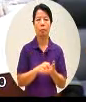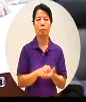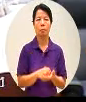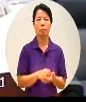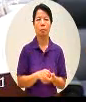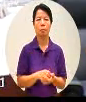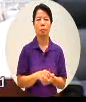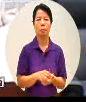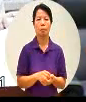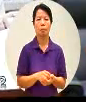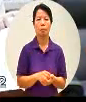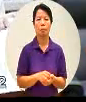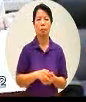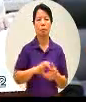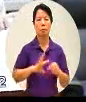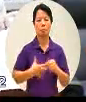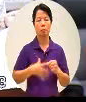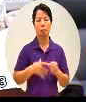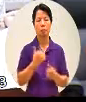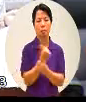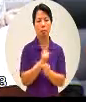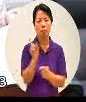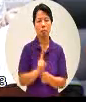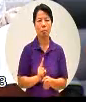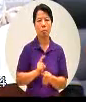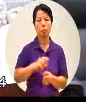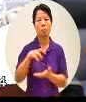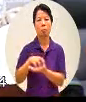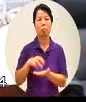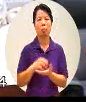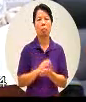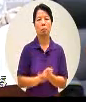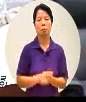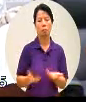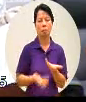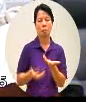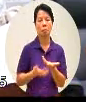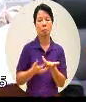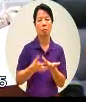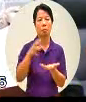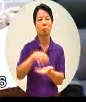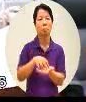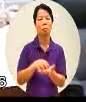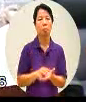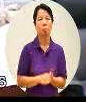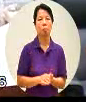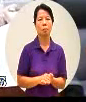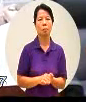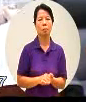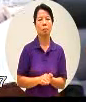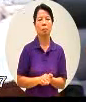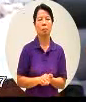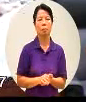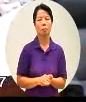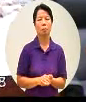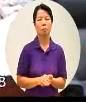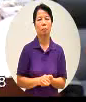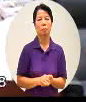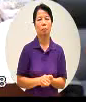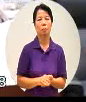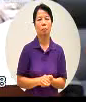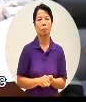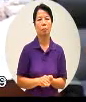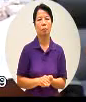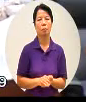讲啊。各中心啊，要考什么证照啊？来考厨师牌好唔好啊？啊，要考啥位啊？ 职业证照，职业证照。